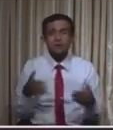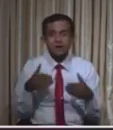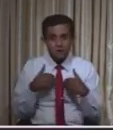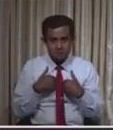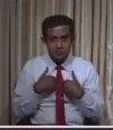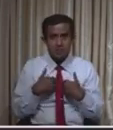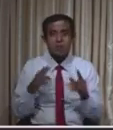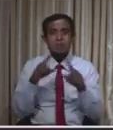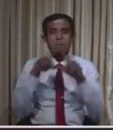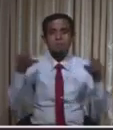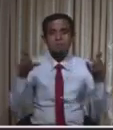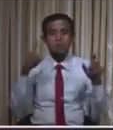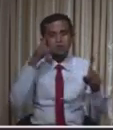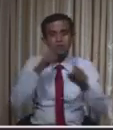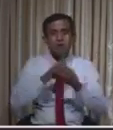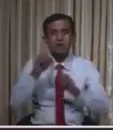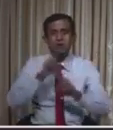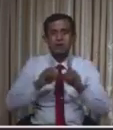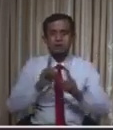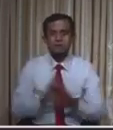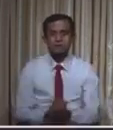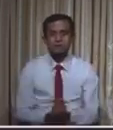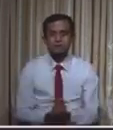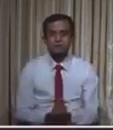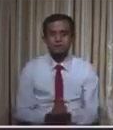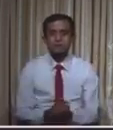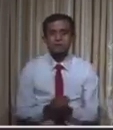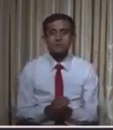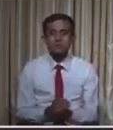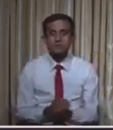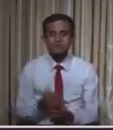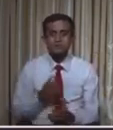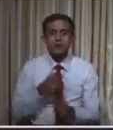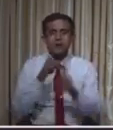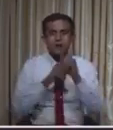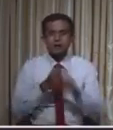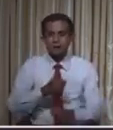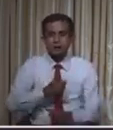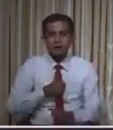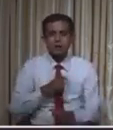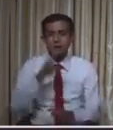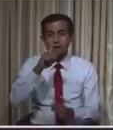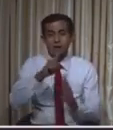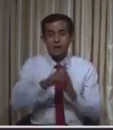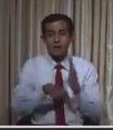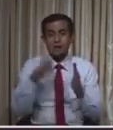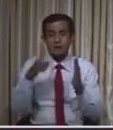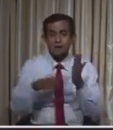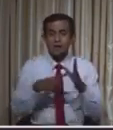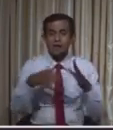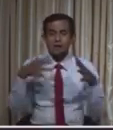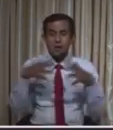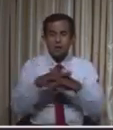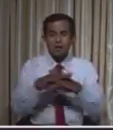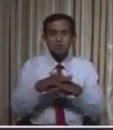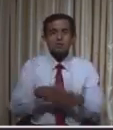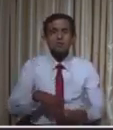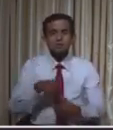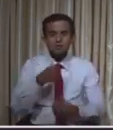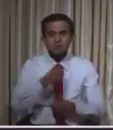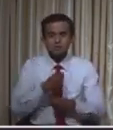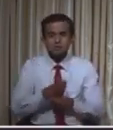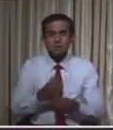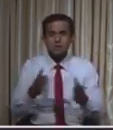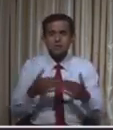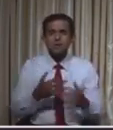මේ මාතෘකාව ගැන කතා කරන්න සිද්ධ වෙන්නේ. එතකොට ඒකම මම කතා කරන්න කැමති මේ එක රටක් එක නීතියක්. මේකත් මේ ආණ්ඩුවේ